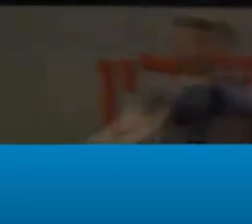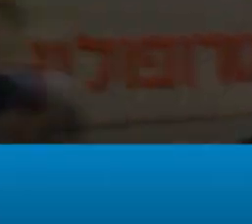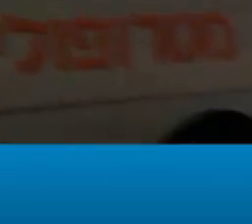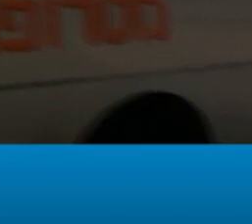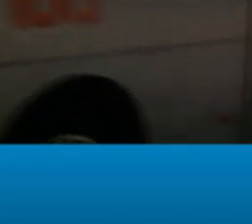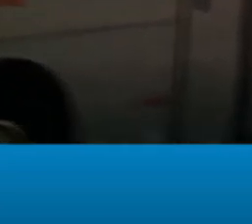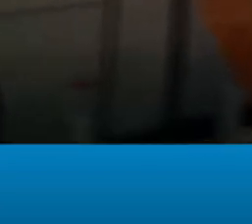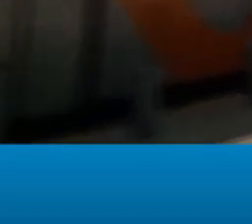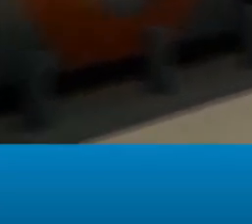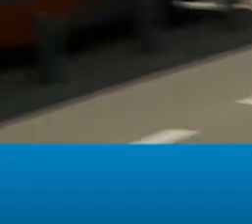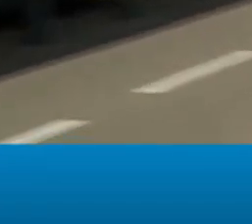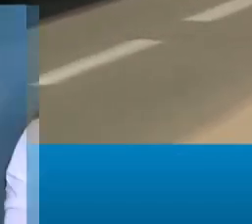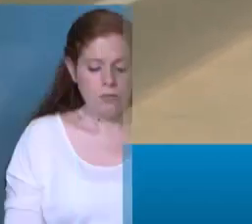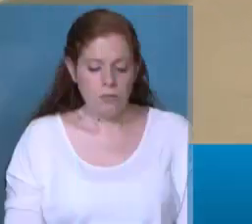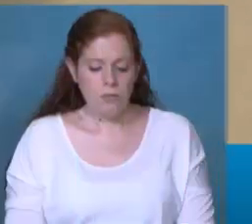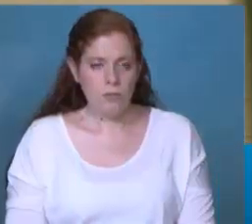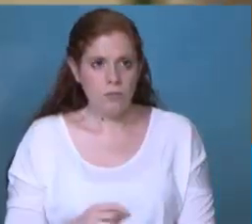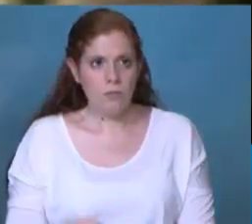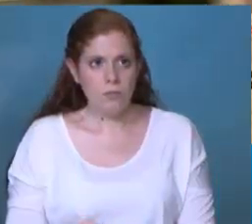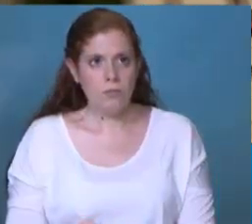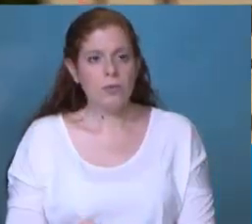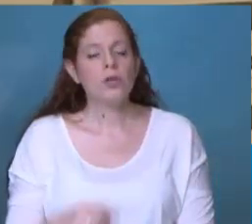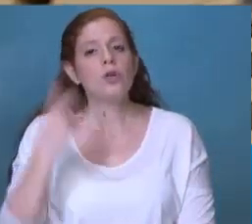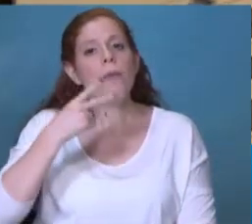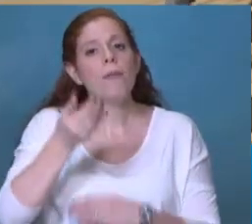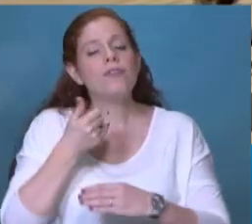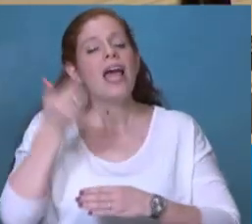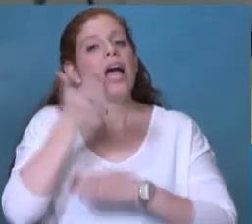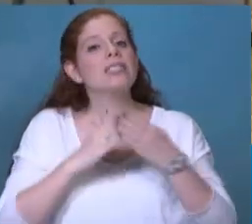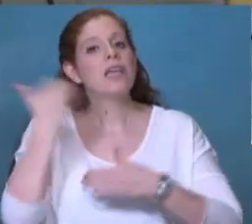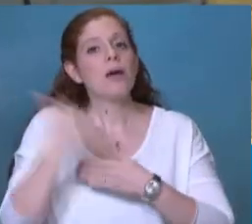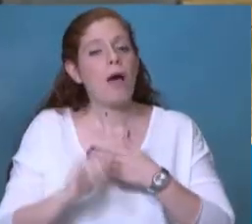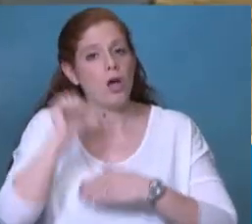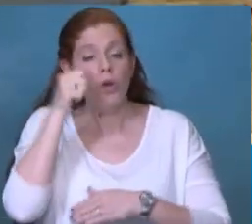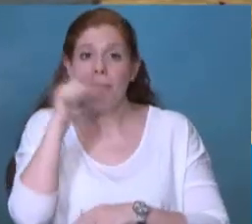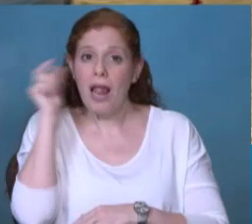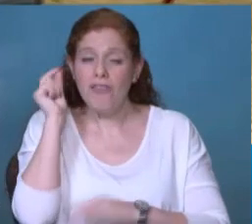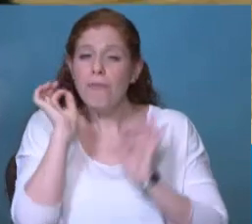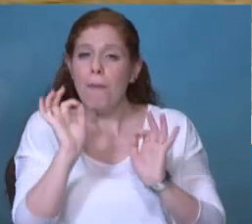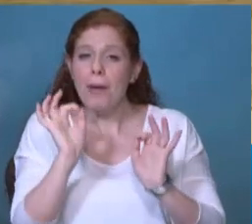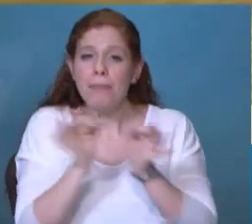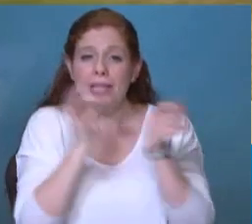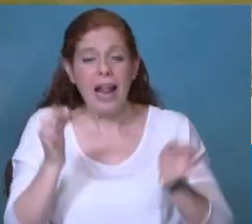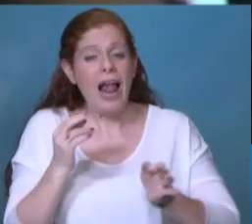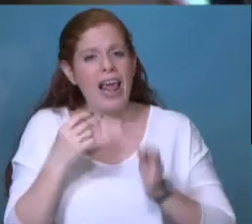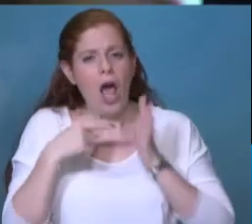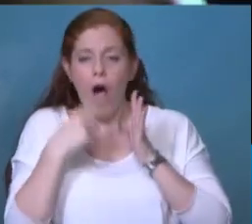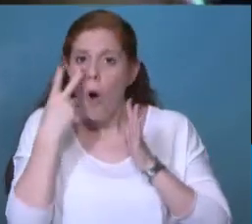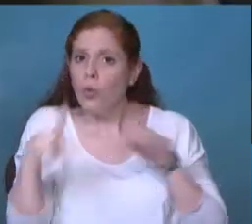שישה ימים לפני הגמר הגדול, יומיים לפני חצי הגמר הראשון, ותל אביב באמת מתחילה להיראות כמו